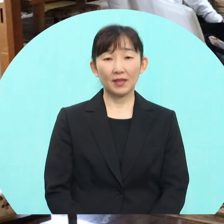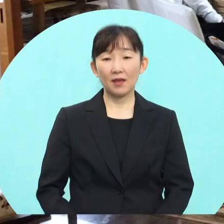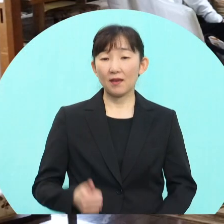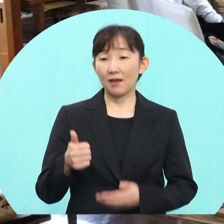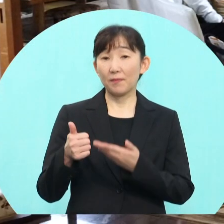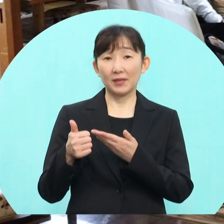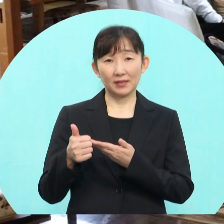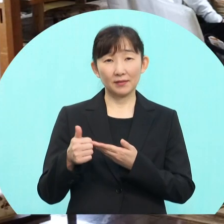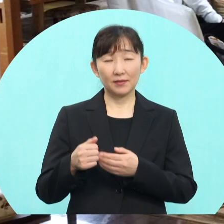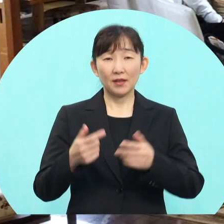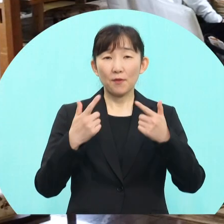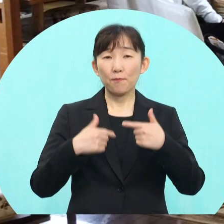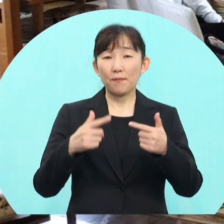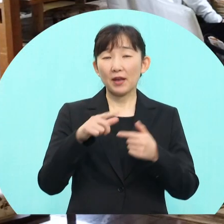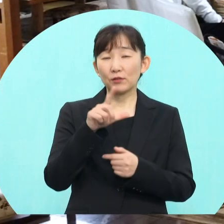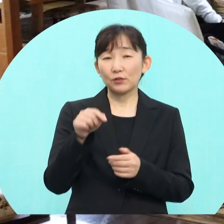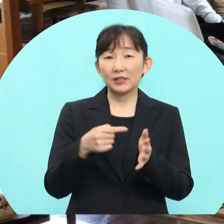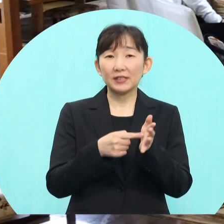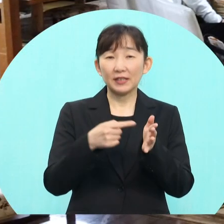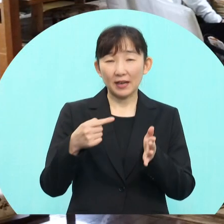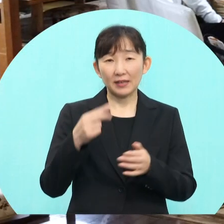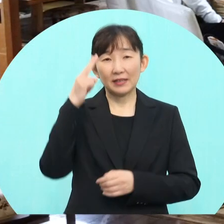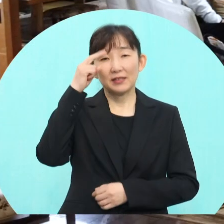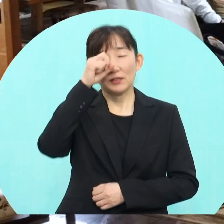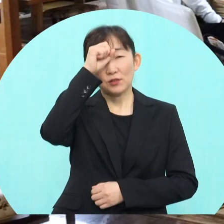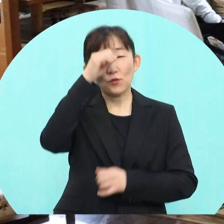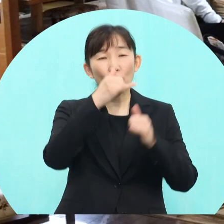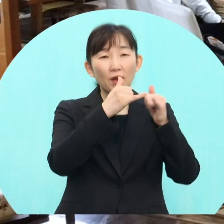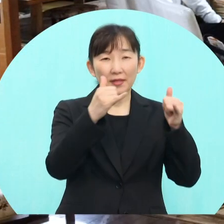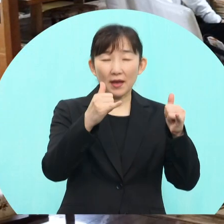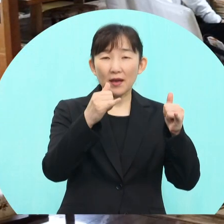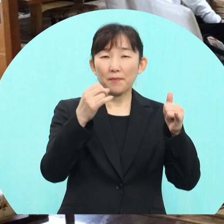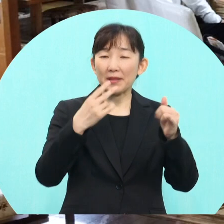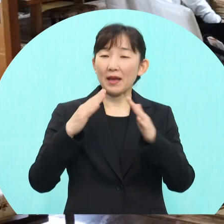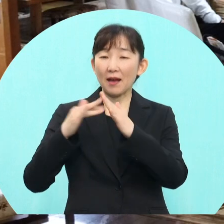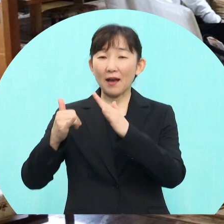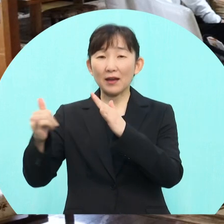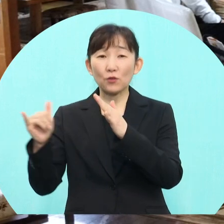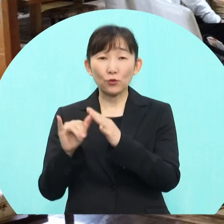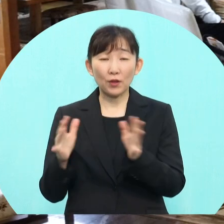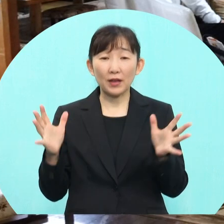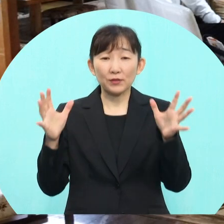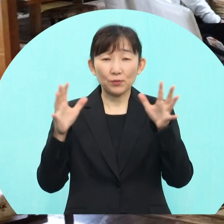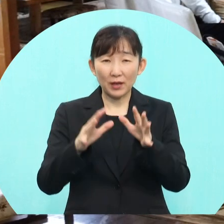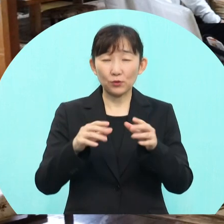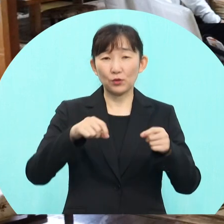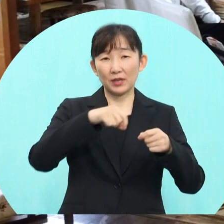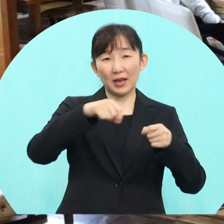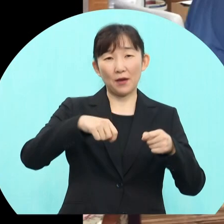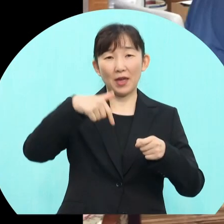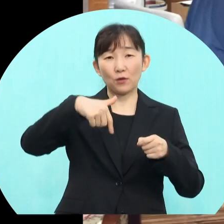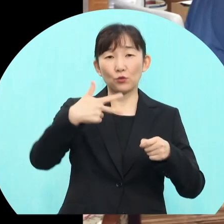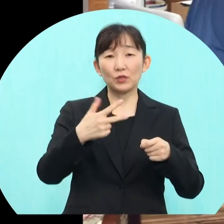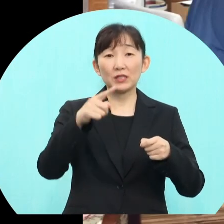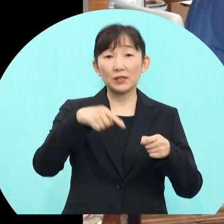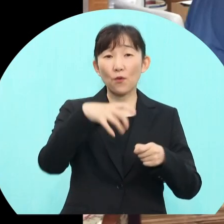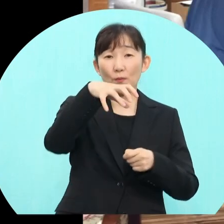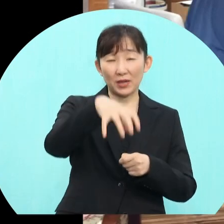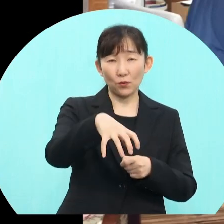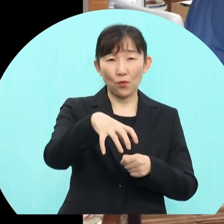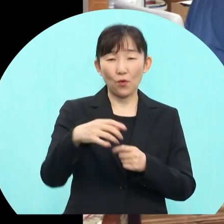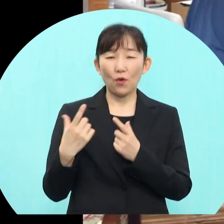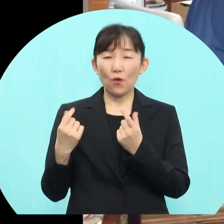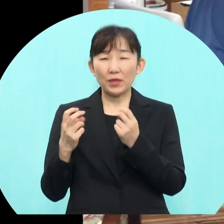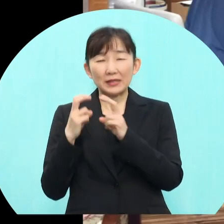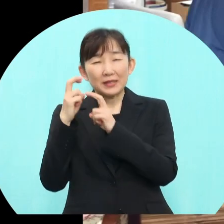阿部さんは月に一度認知症の方やその家族が集まるカフェ富士野で同じ悩みを